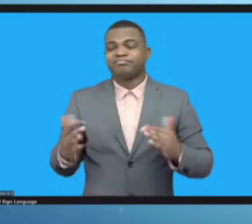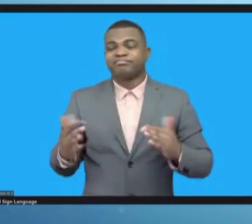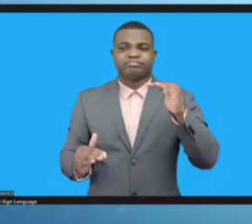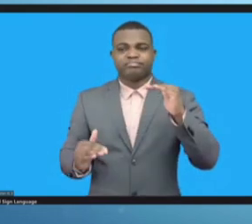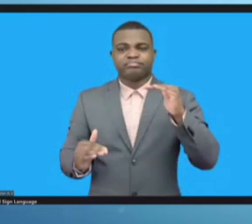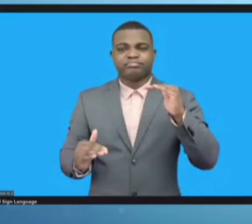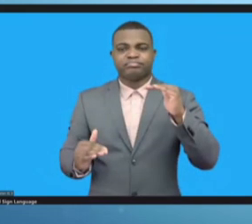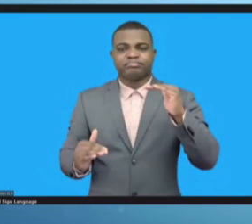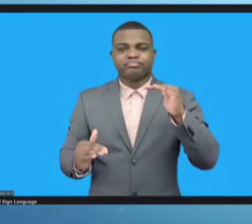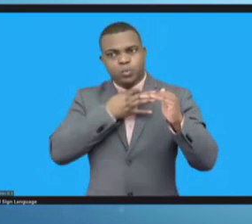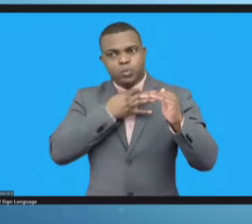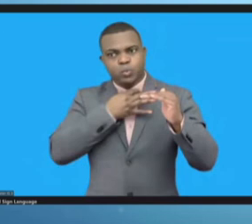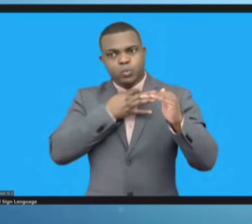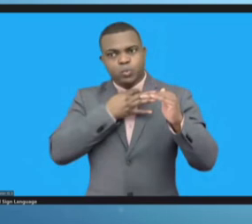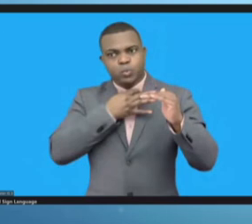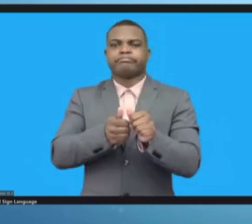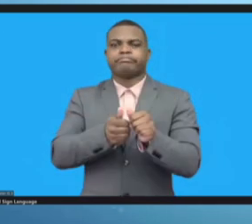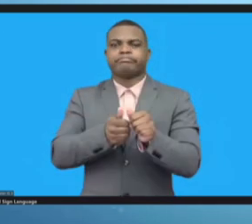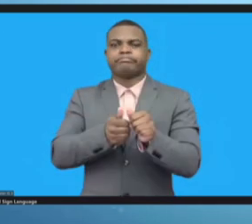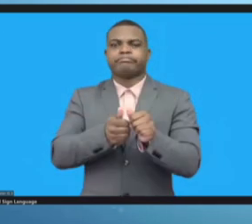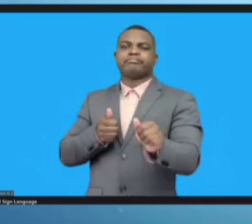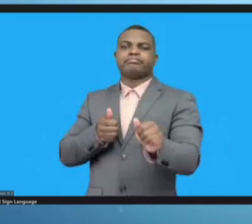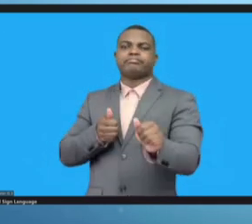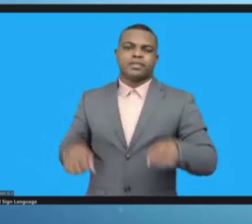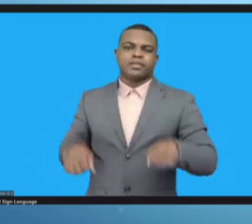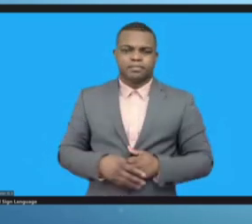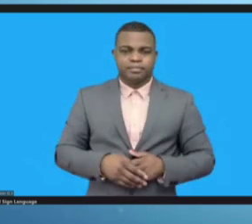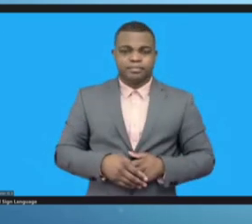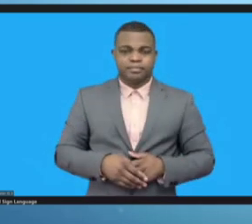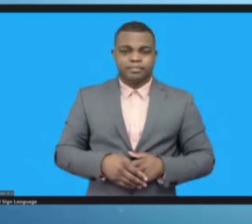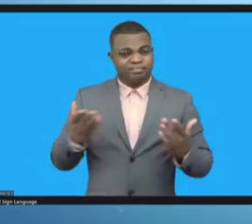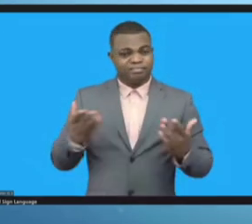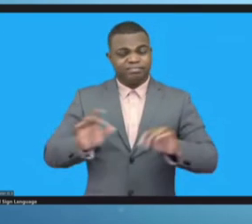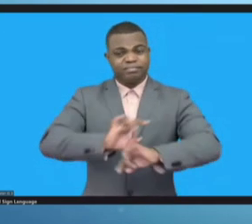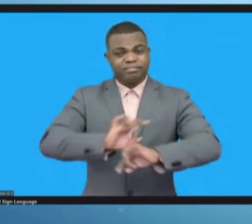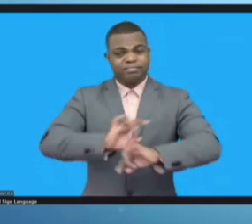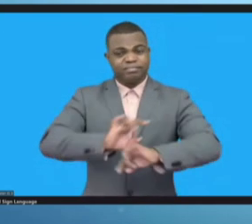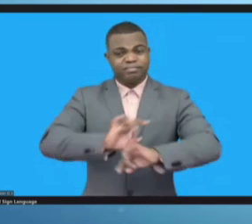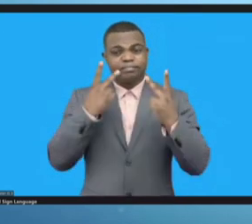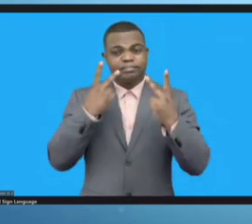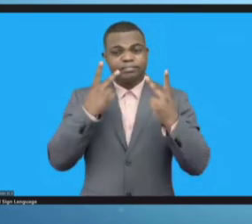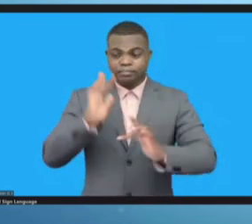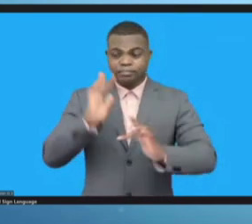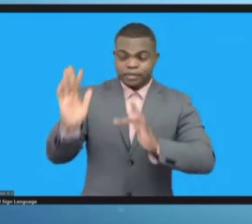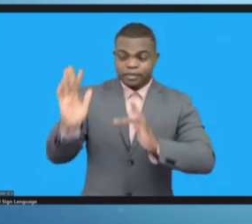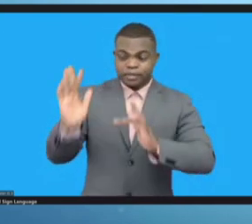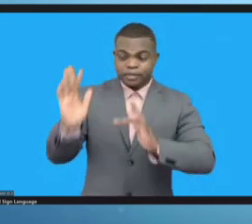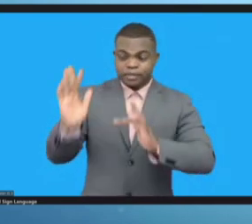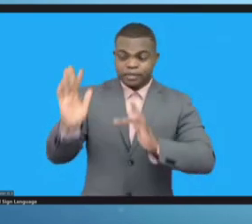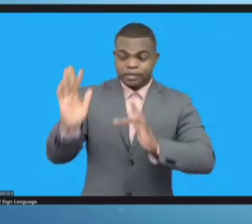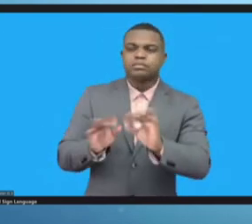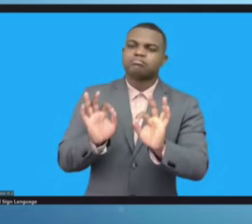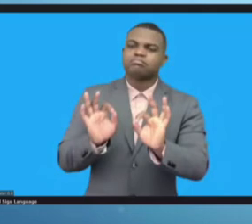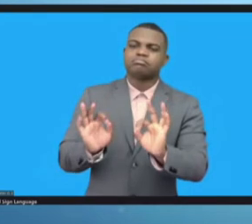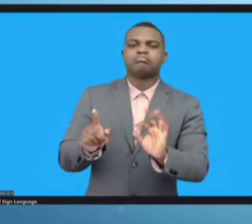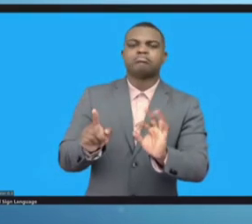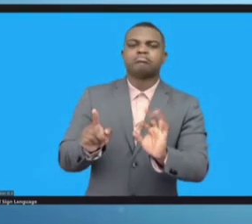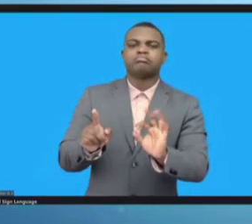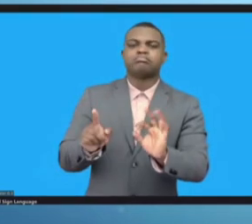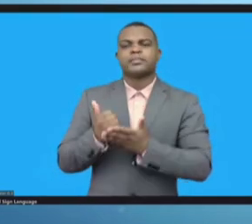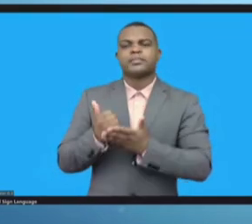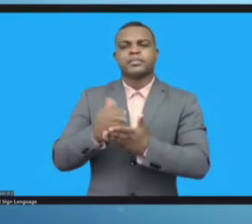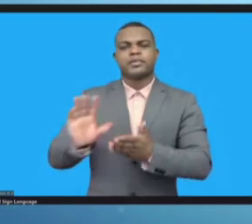de se retrouver très souvent laissée pour compte. Le rôle de l'Internet aujourd'hui dans